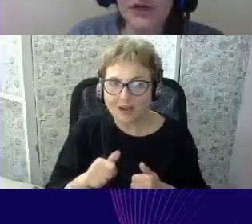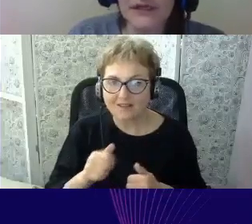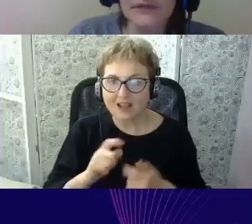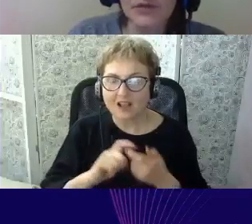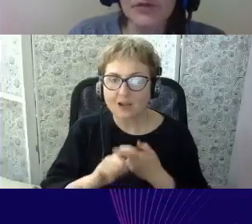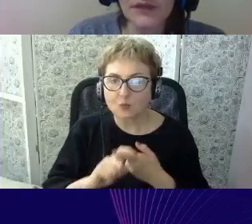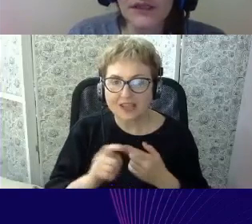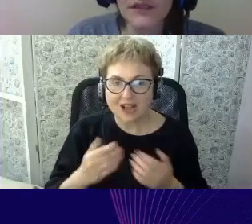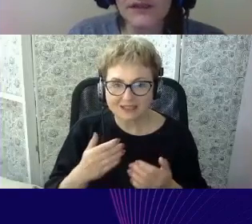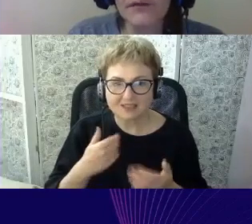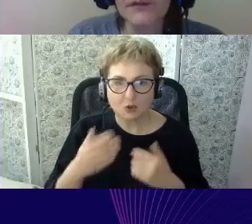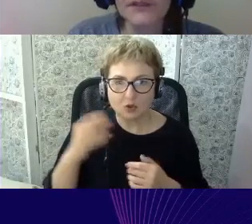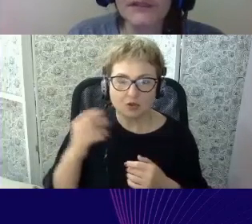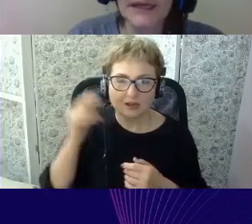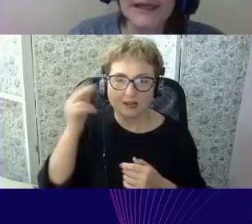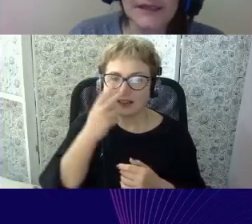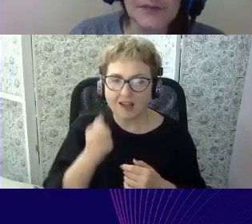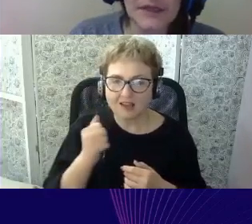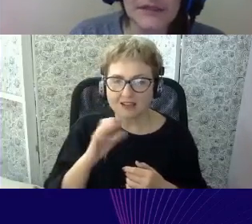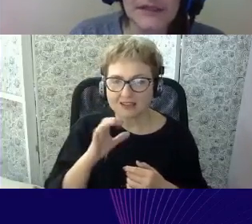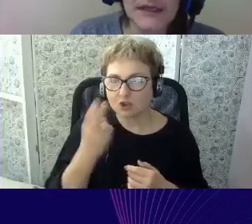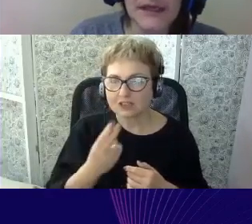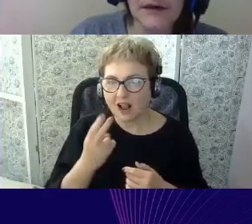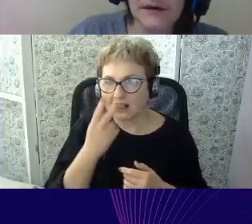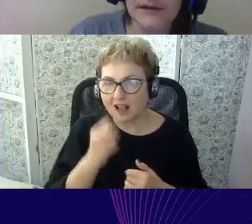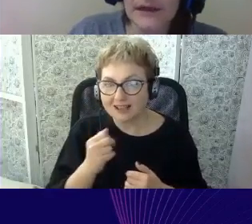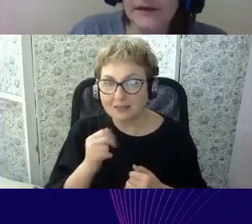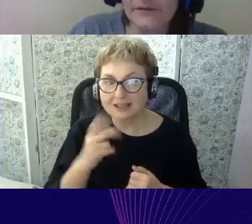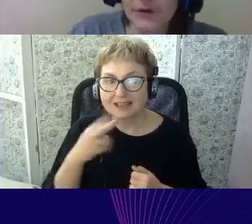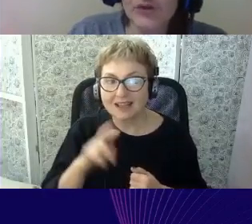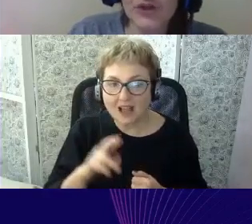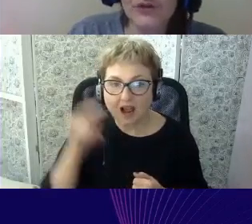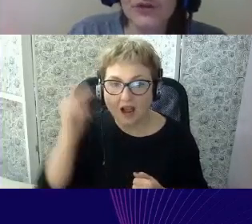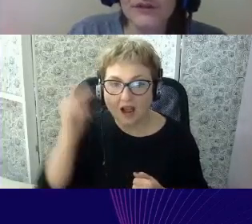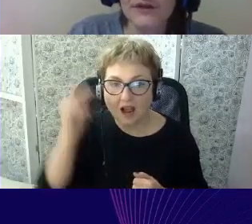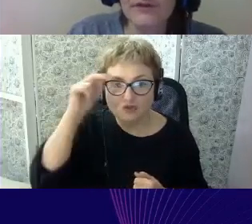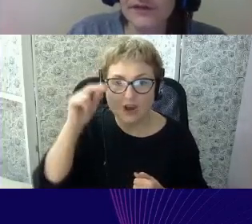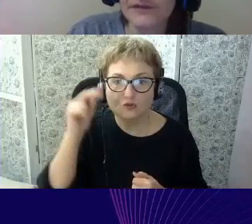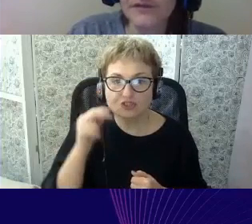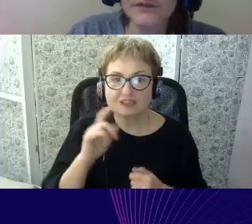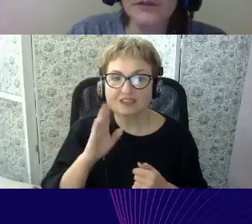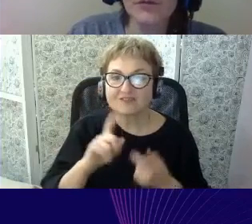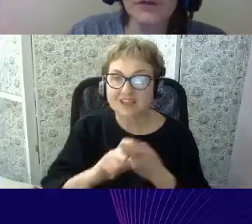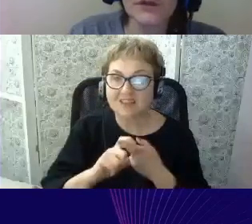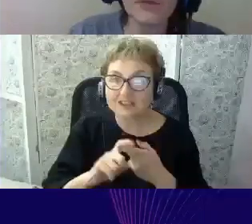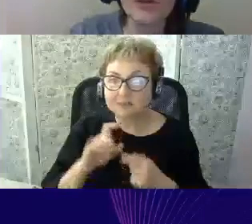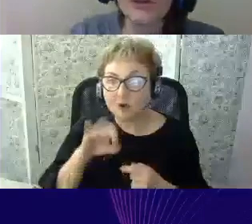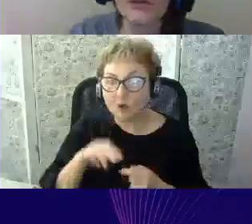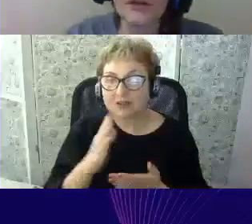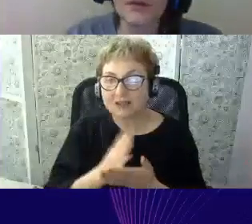формирование коммуникативных умений, навыков социальной адаптации для обучающихся в зависимости